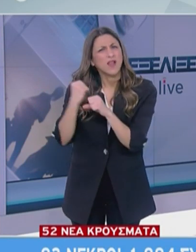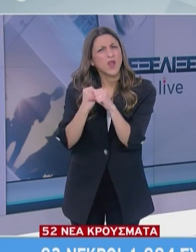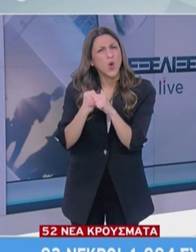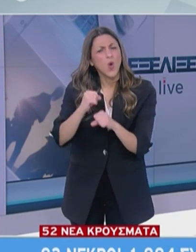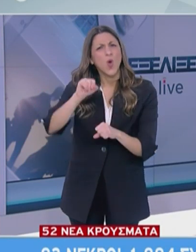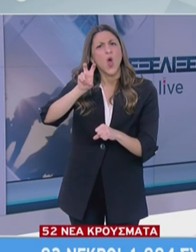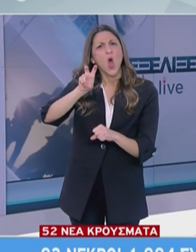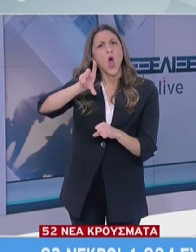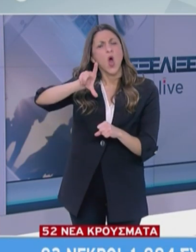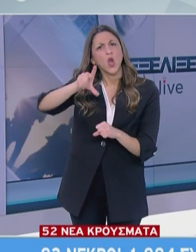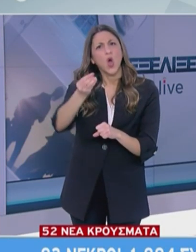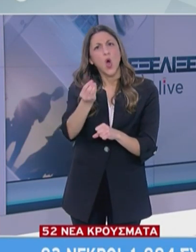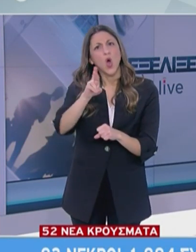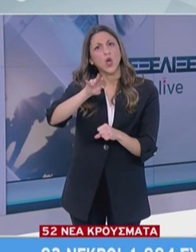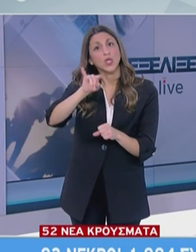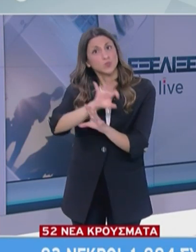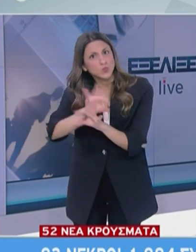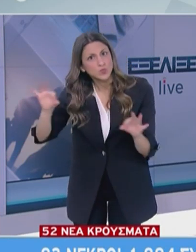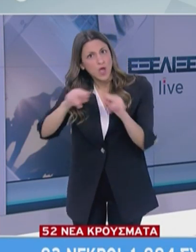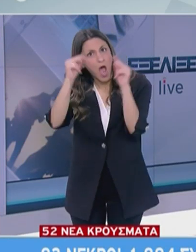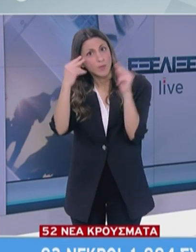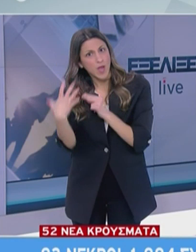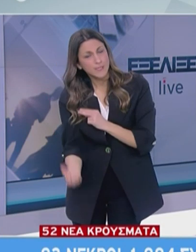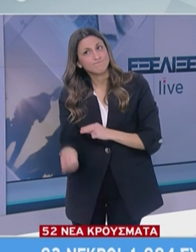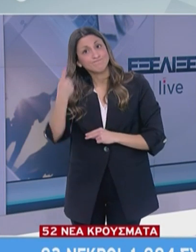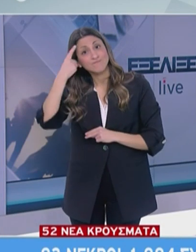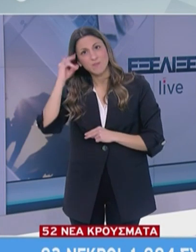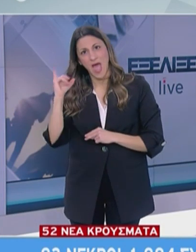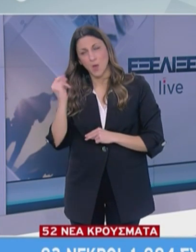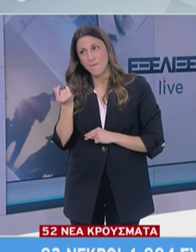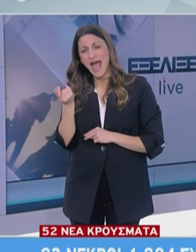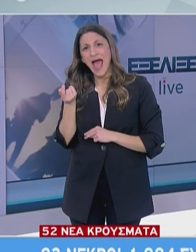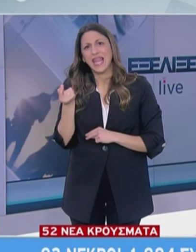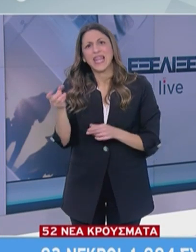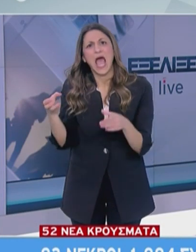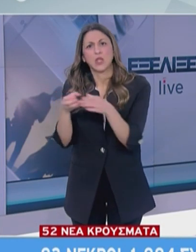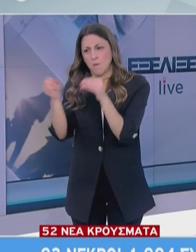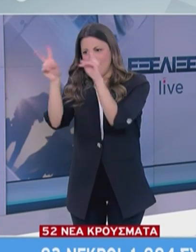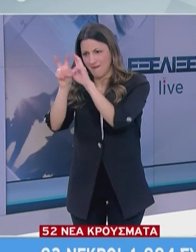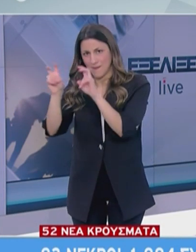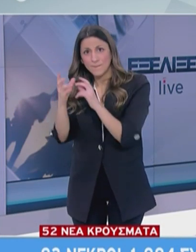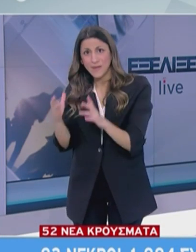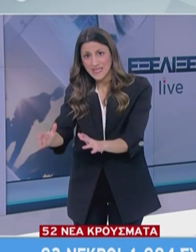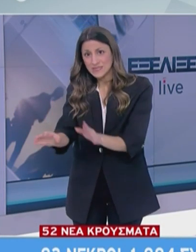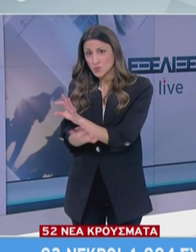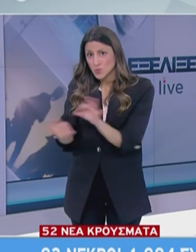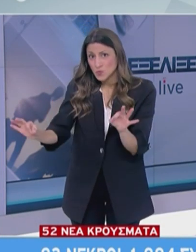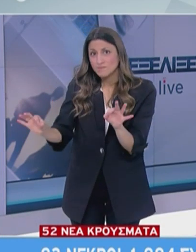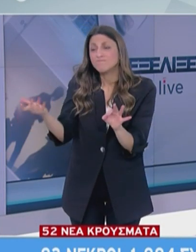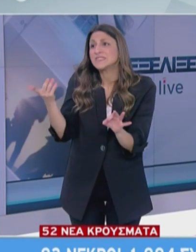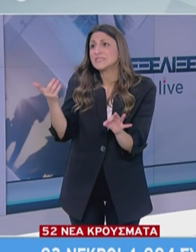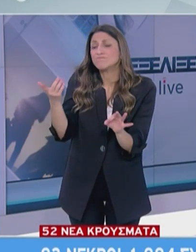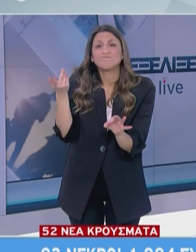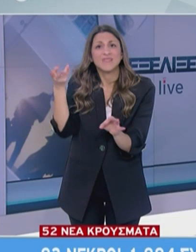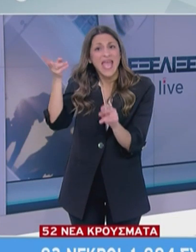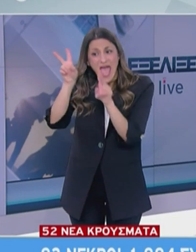του συνδυασμού. Έχουμε δεδομένα τα οποία είναι από μικρές σειρές. Δεν ήταν τυχιοποιημένες κλινικές δοκιμές,